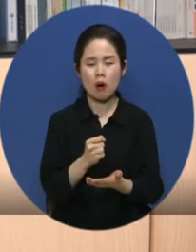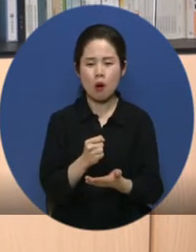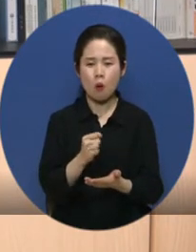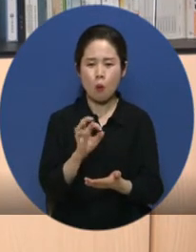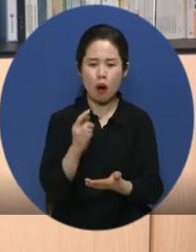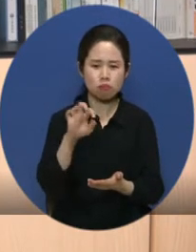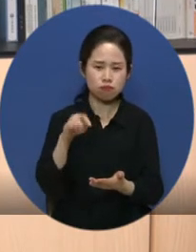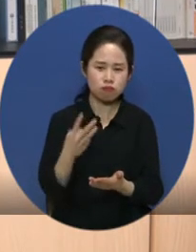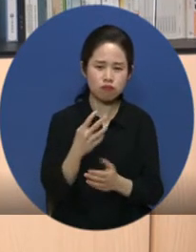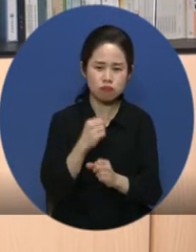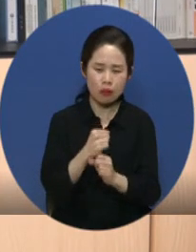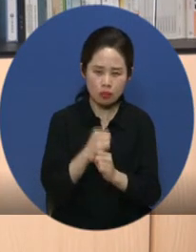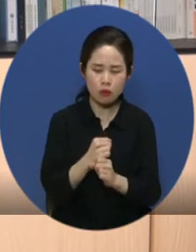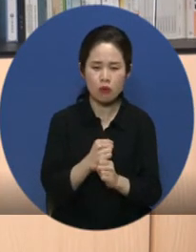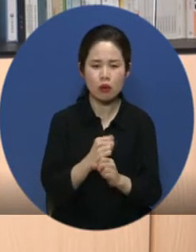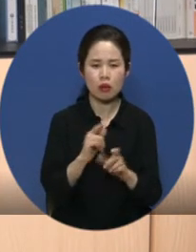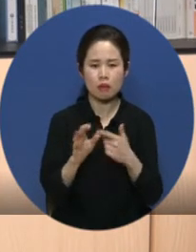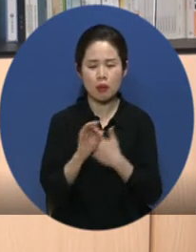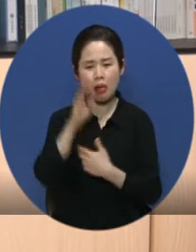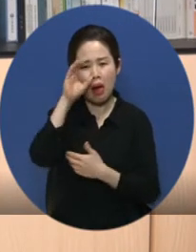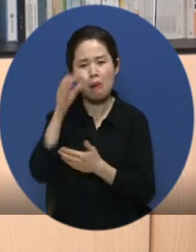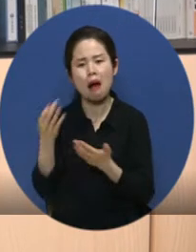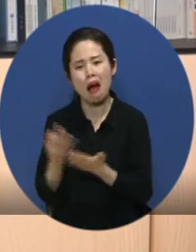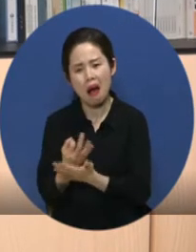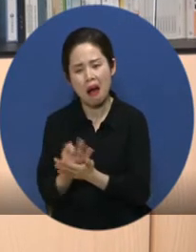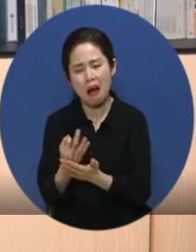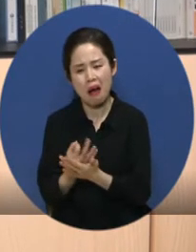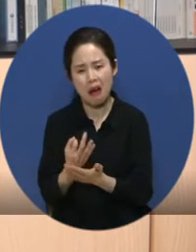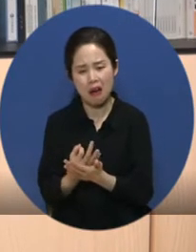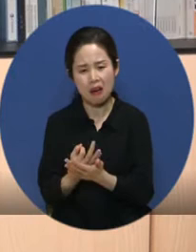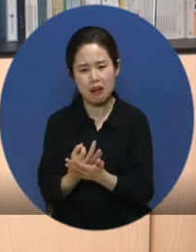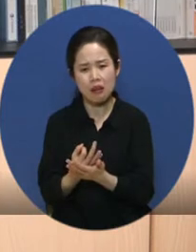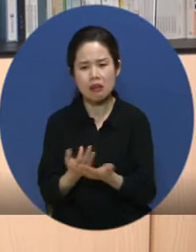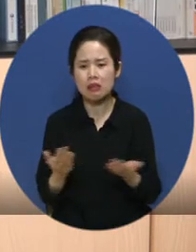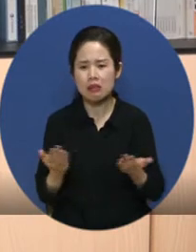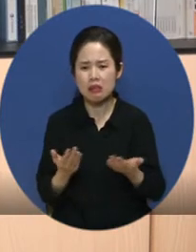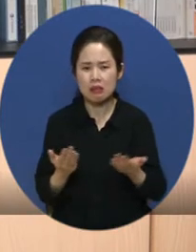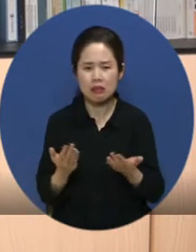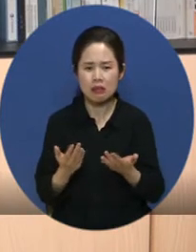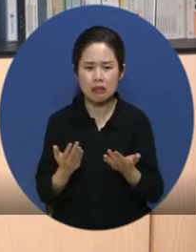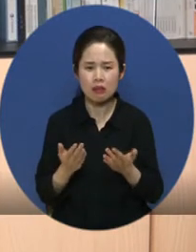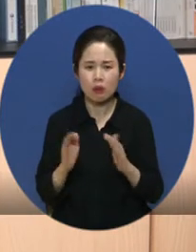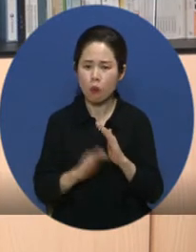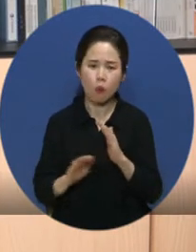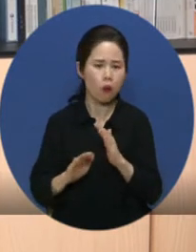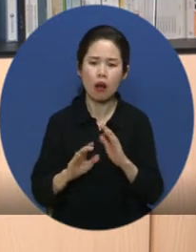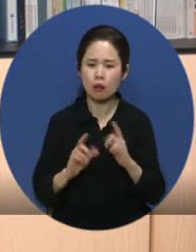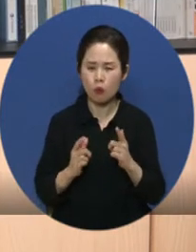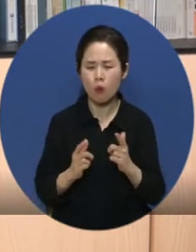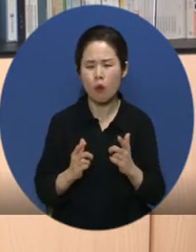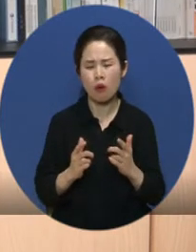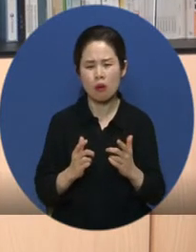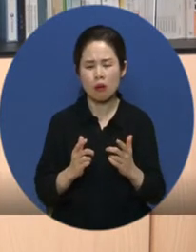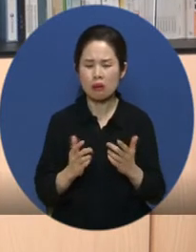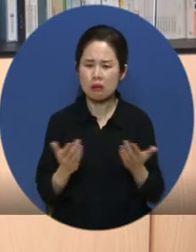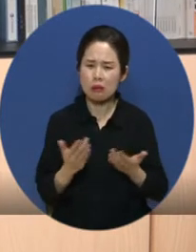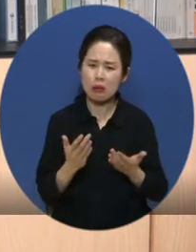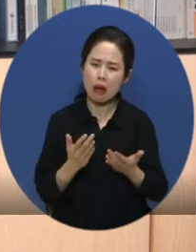하루하루 이렇게 사시는 분들도 많고, 굉장히 어려운 곳에서 일하시는 분들이